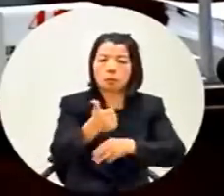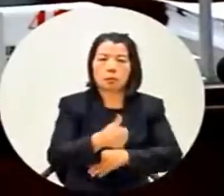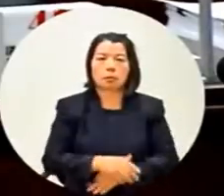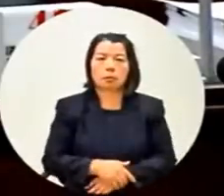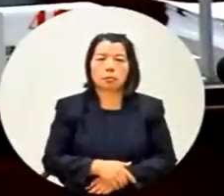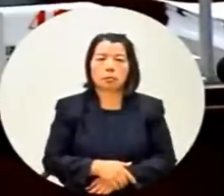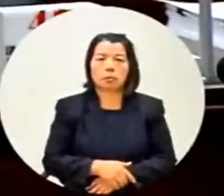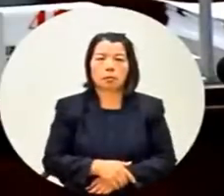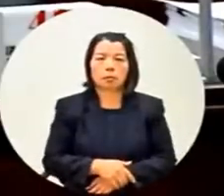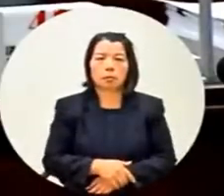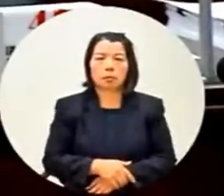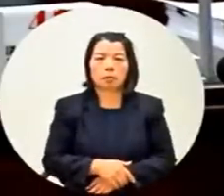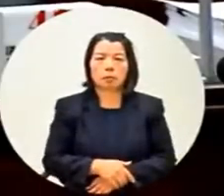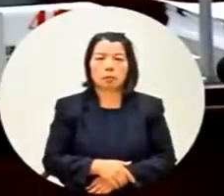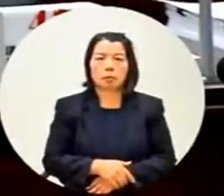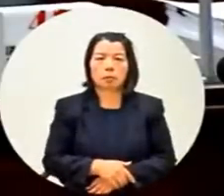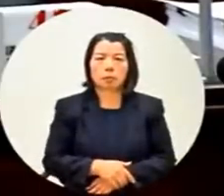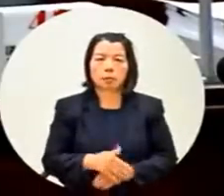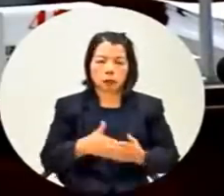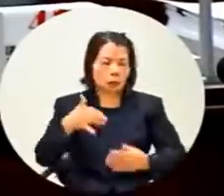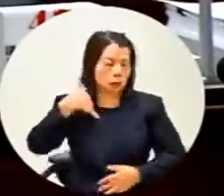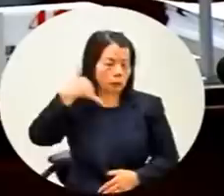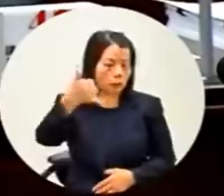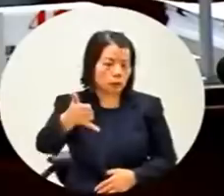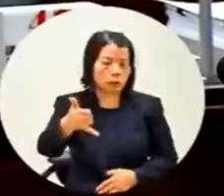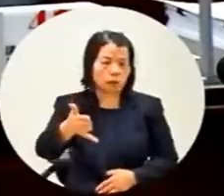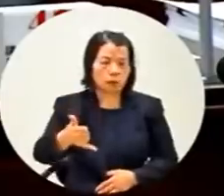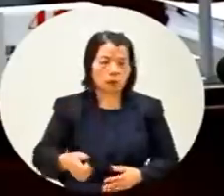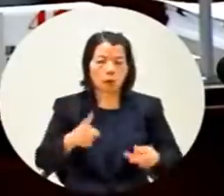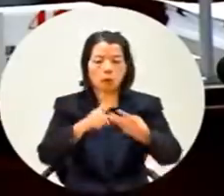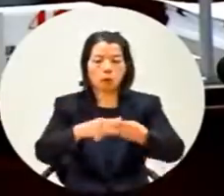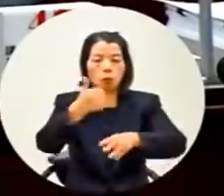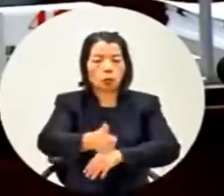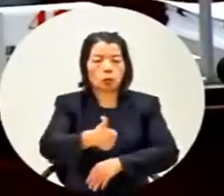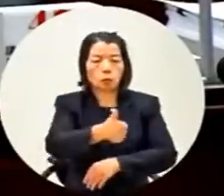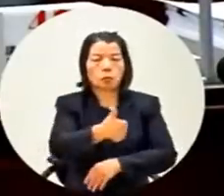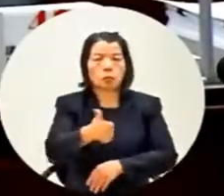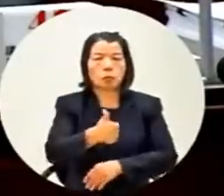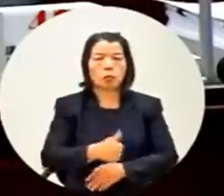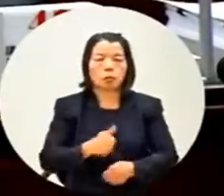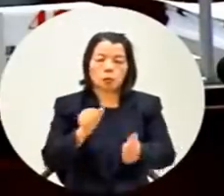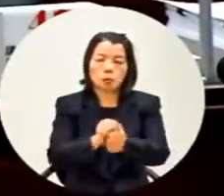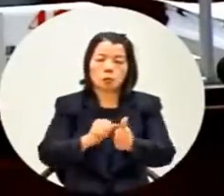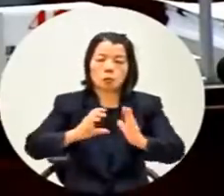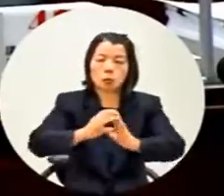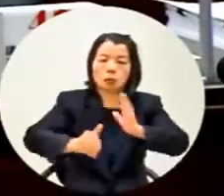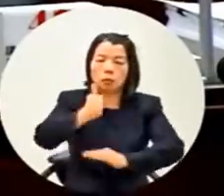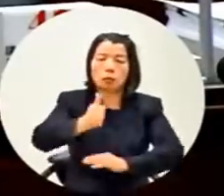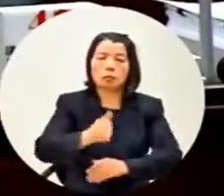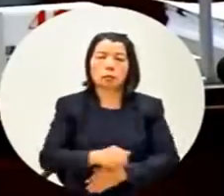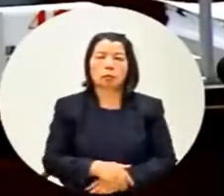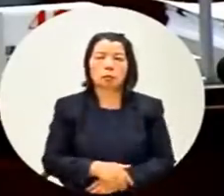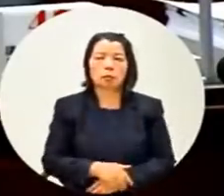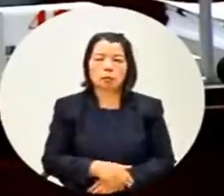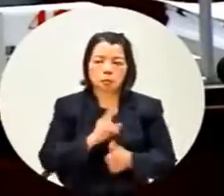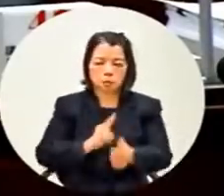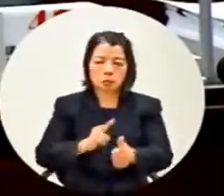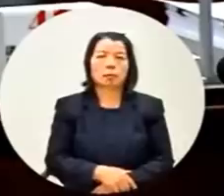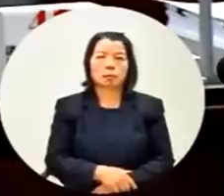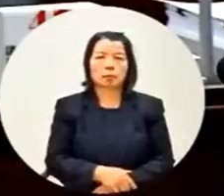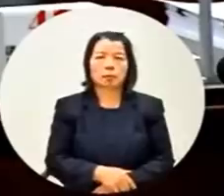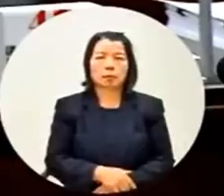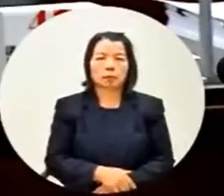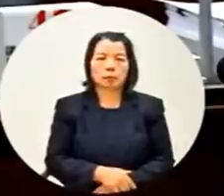居然打电话请主持会议的副局长说把他驳回